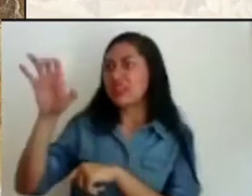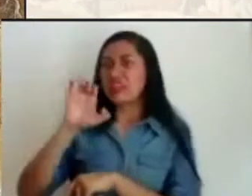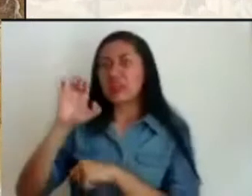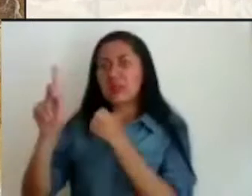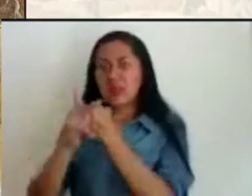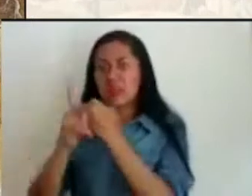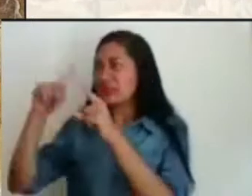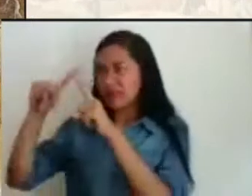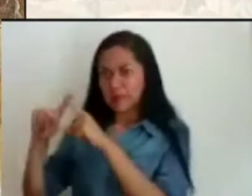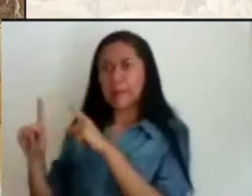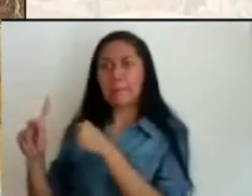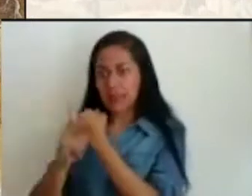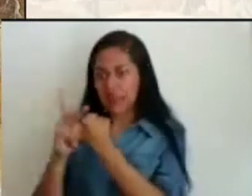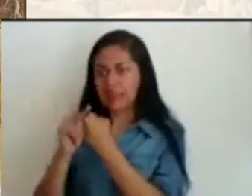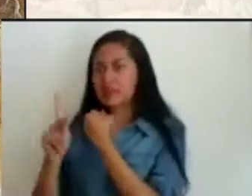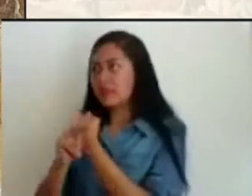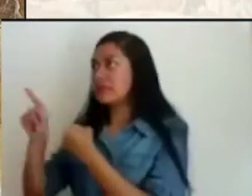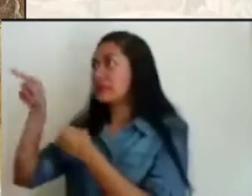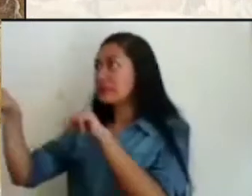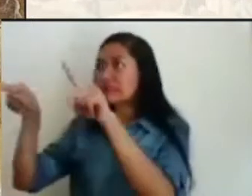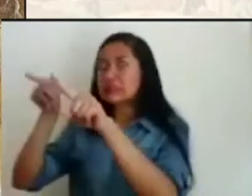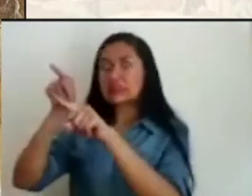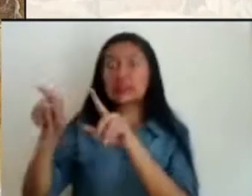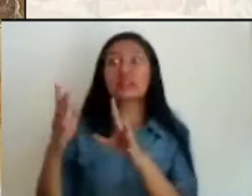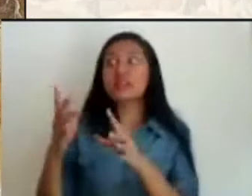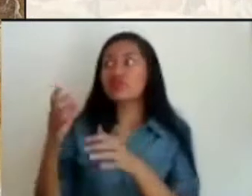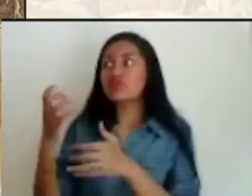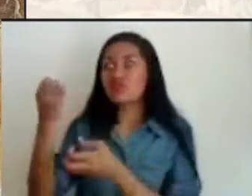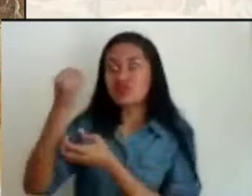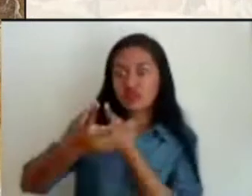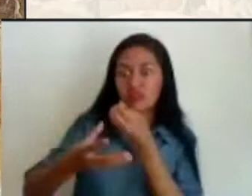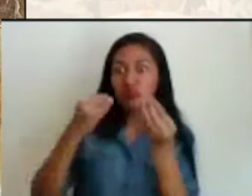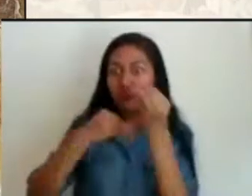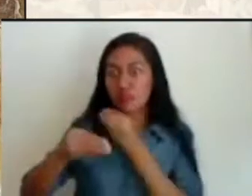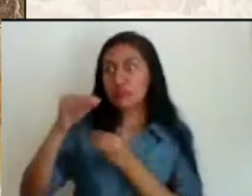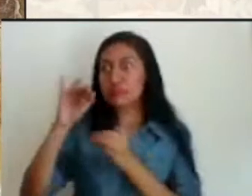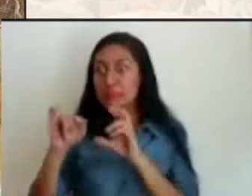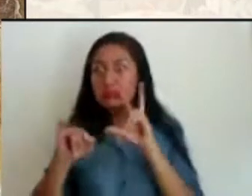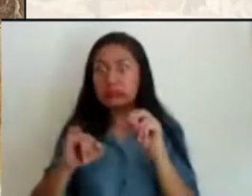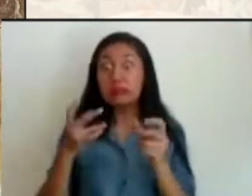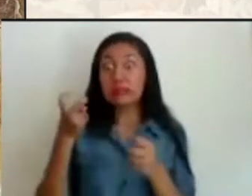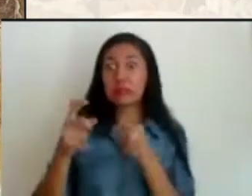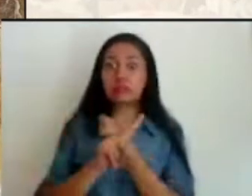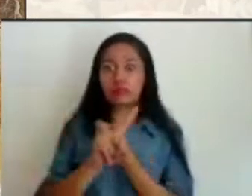y también la aparición de aspectos comerciales importantes hacia los países medio europeos.